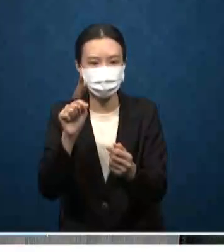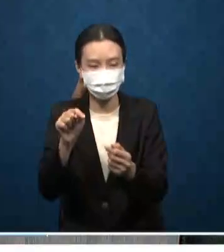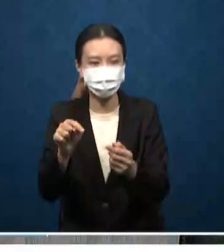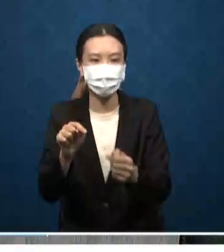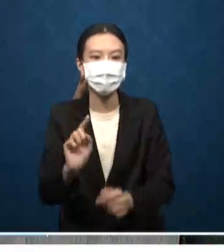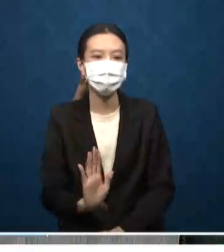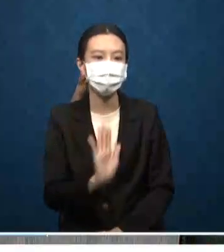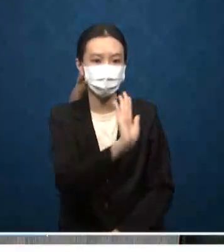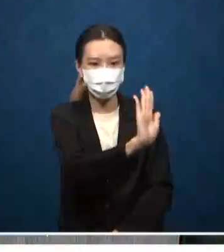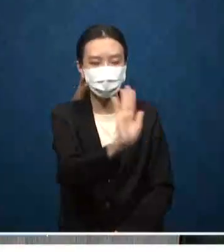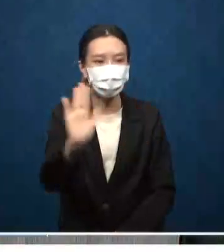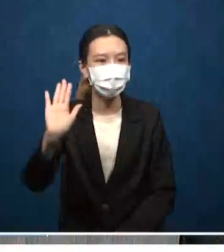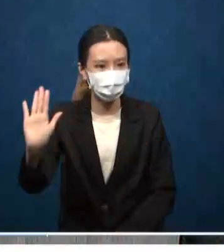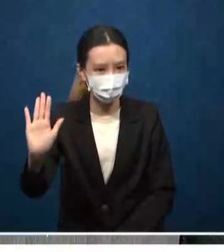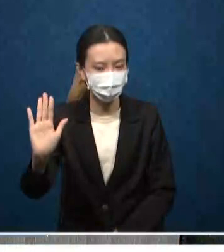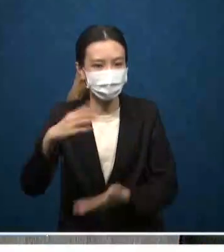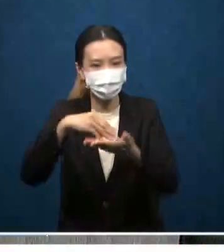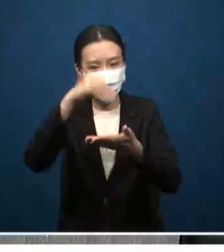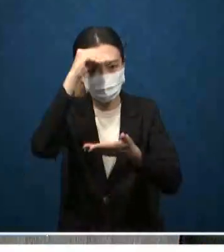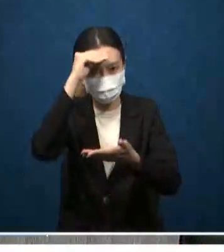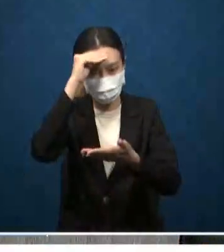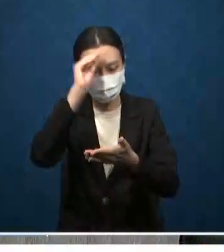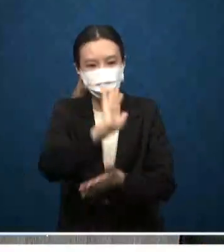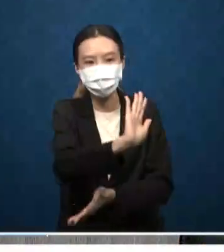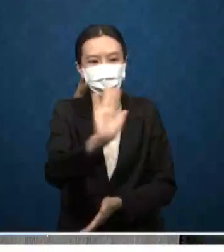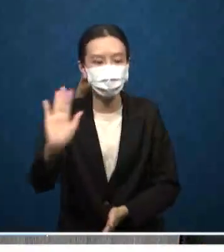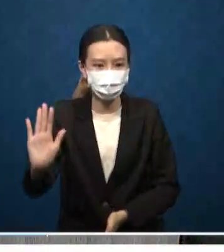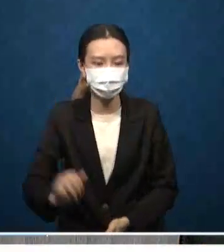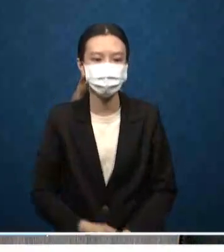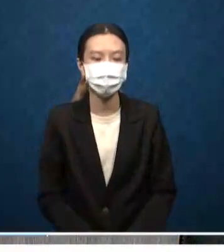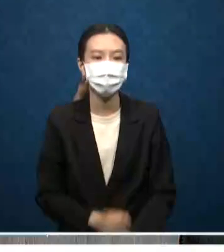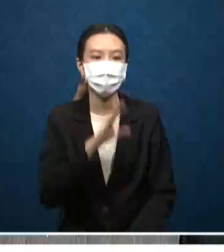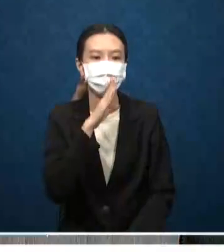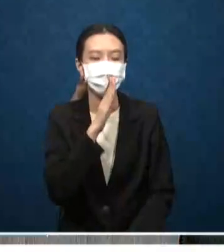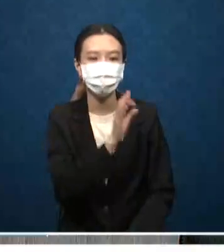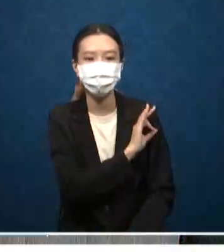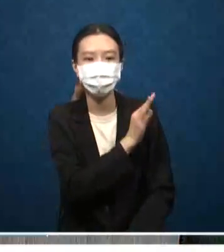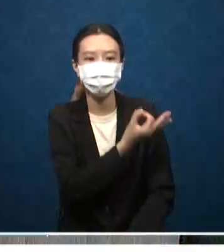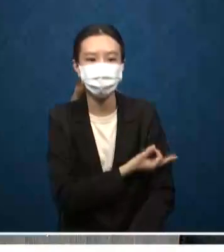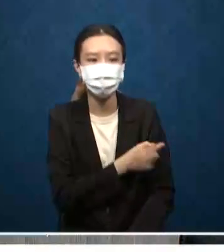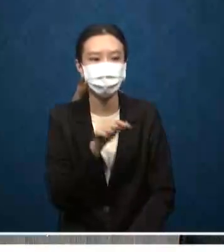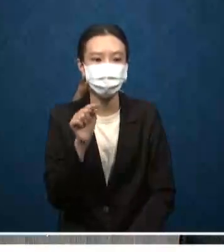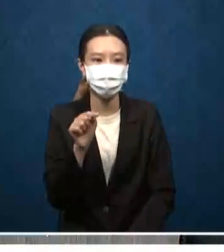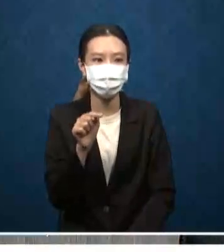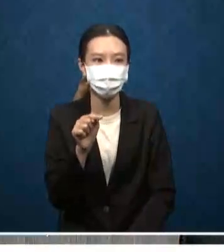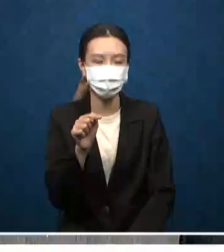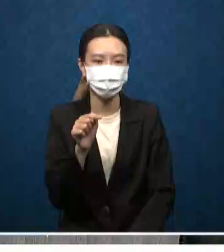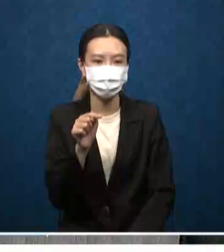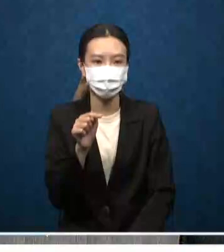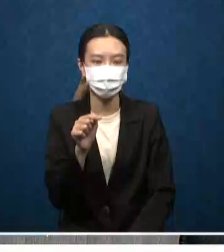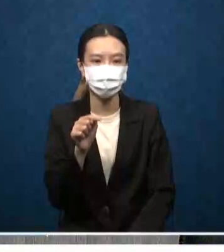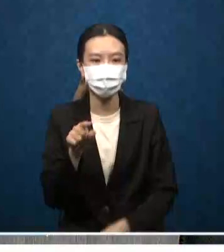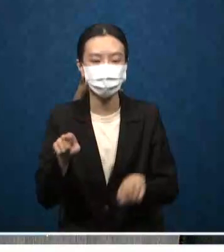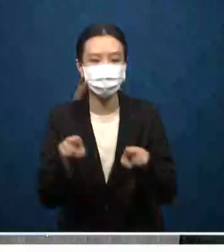ของมันถ้ามันเป็นอย่างที่ processorที่เป็นมือขวาของฟินแลนด์พูดถึงเนี่ยไม่ใหญ่จะต้องไปเทียบกับมาเลเซีย